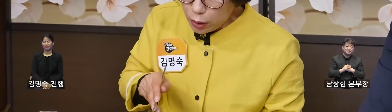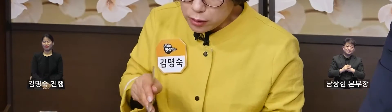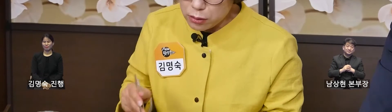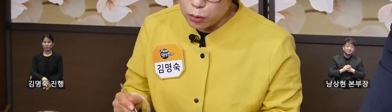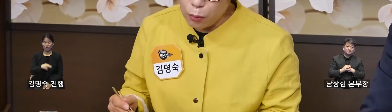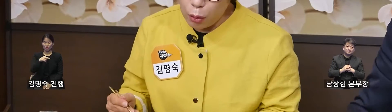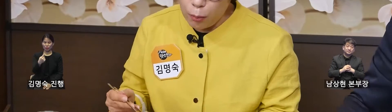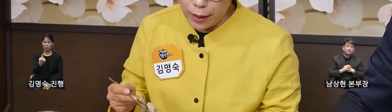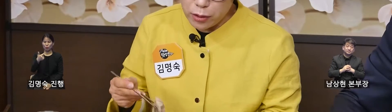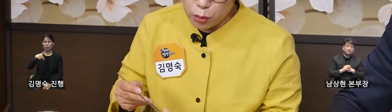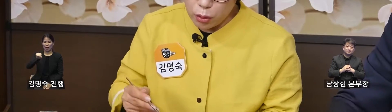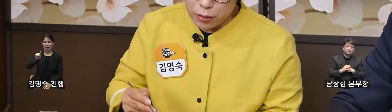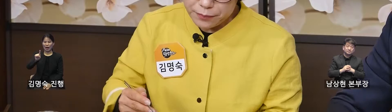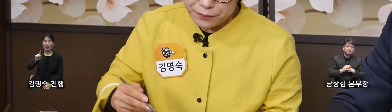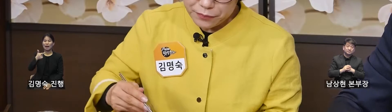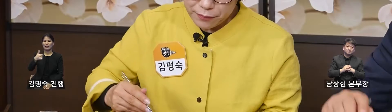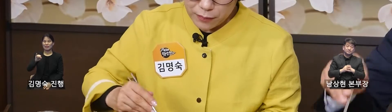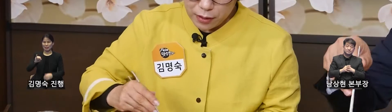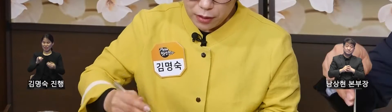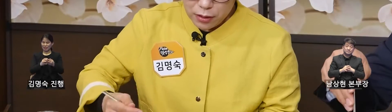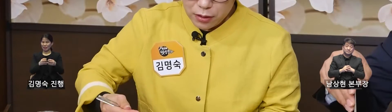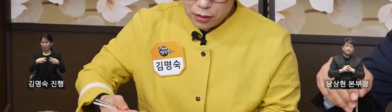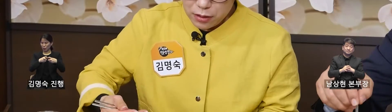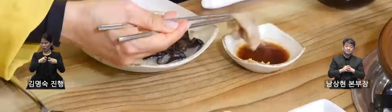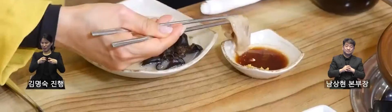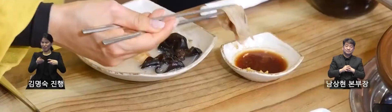그럼 도가니를 또 먹어봐야죠.